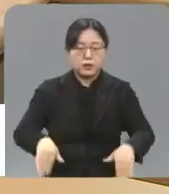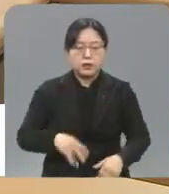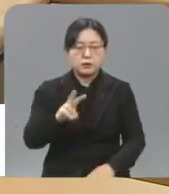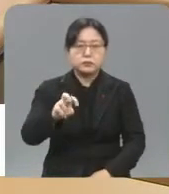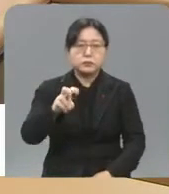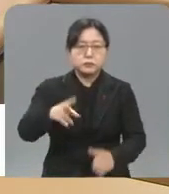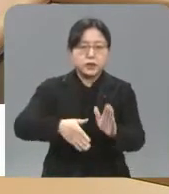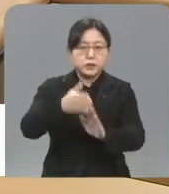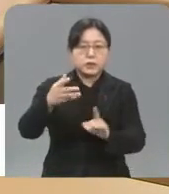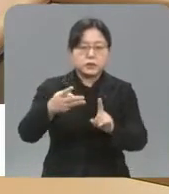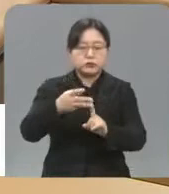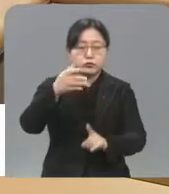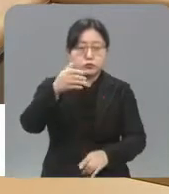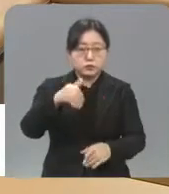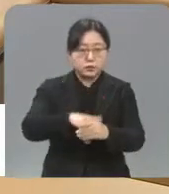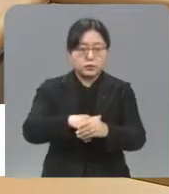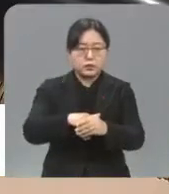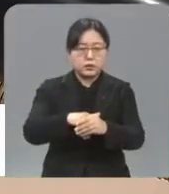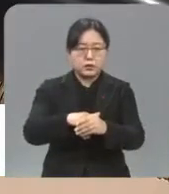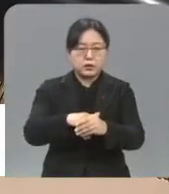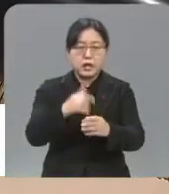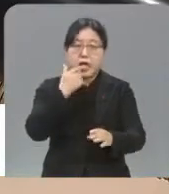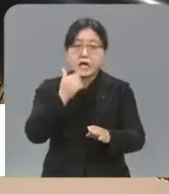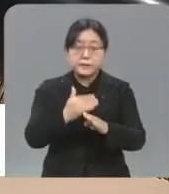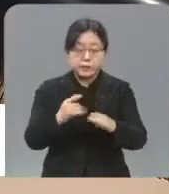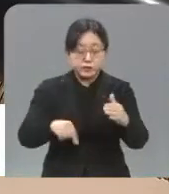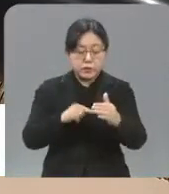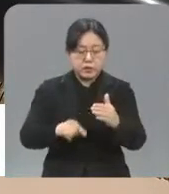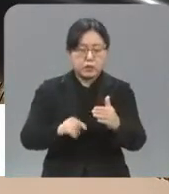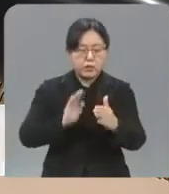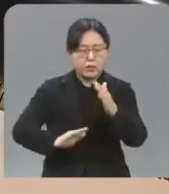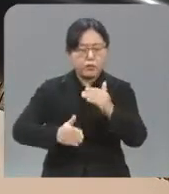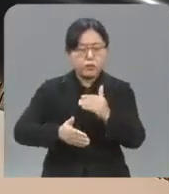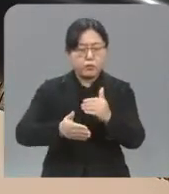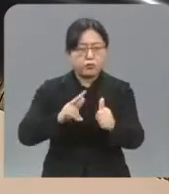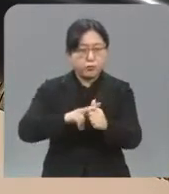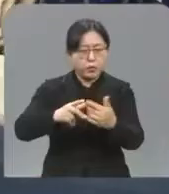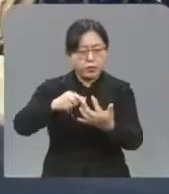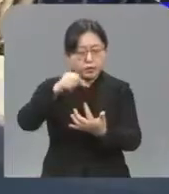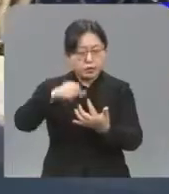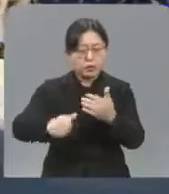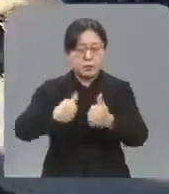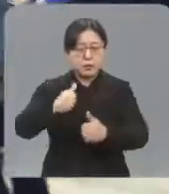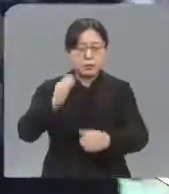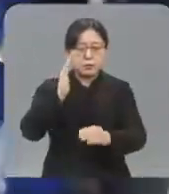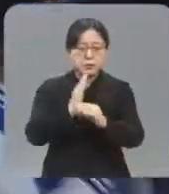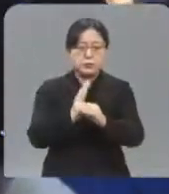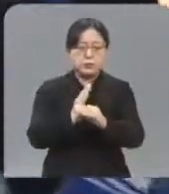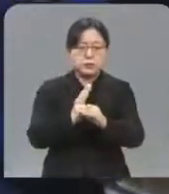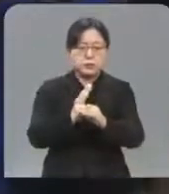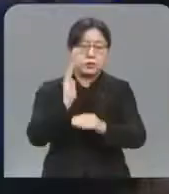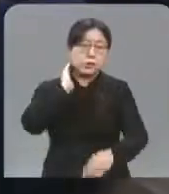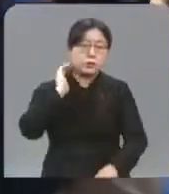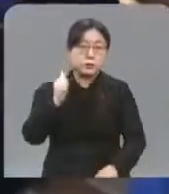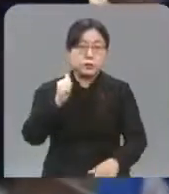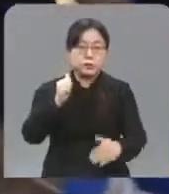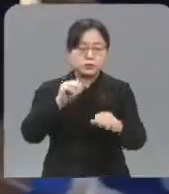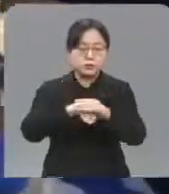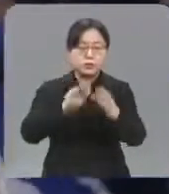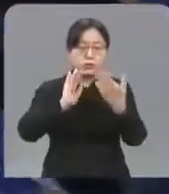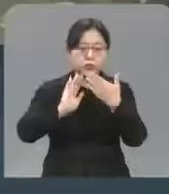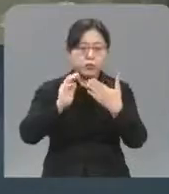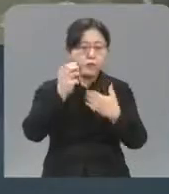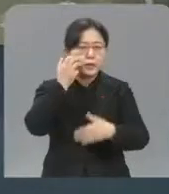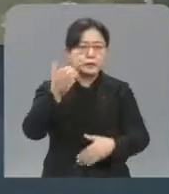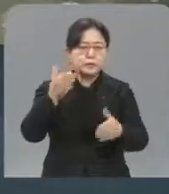22개 시장군수 선거는 치열한 민주당 내 경선을 예고하고 있습니다. 대선 후 불과 80여일 만에 치러지는